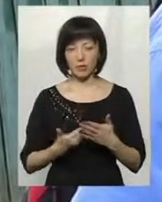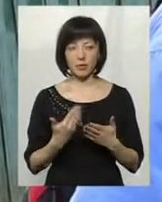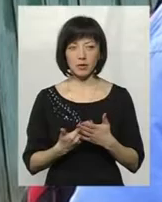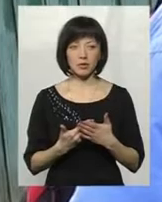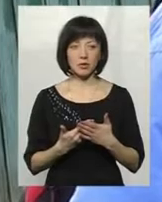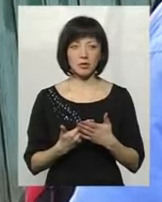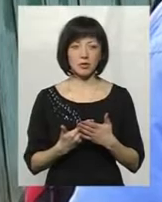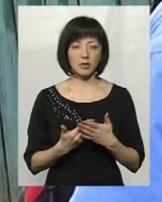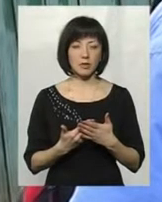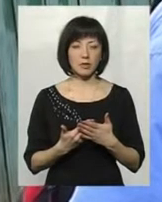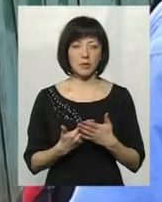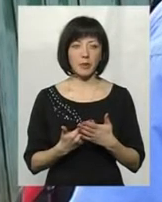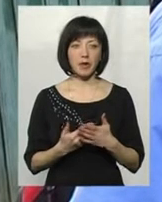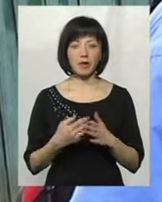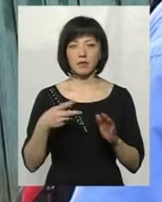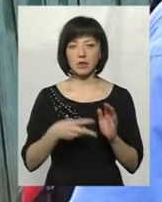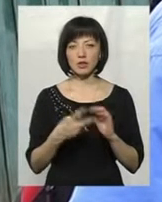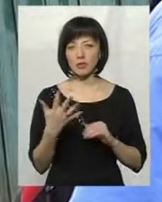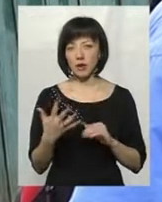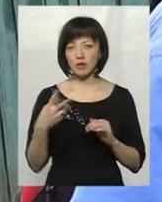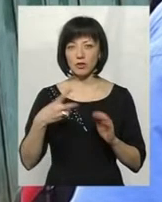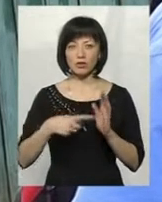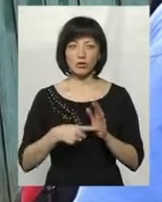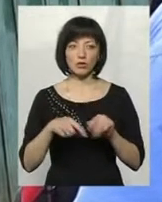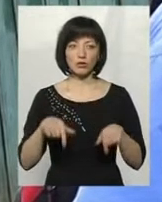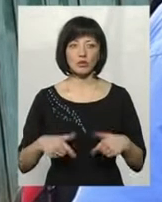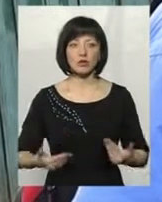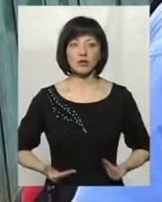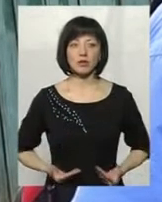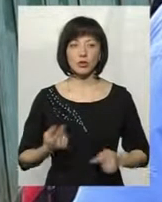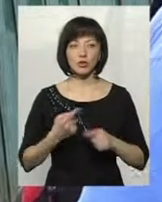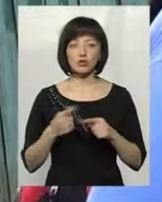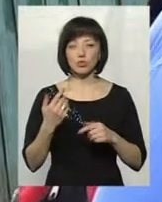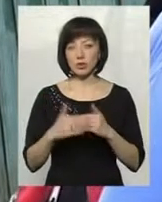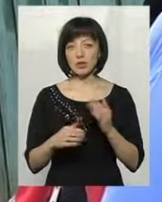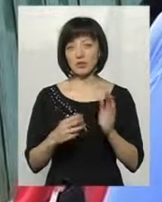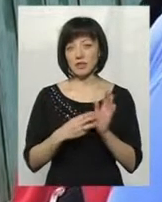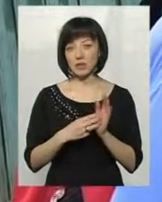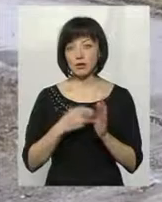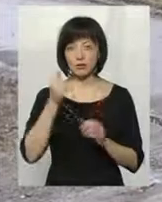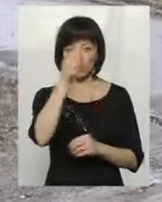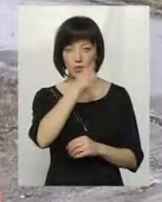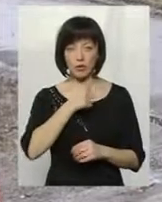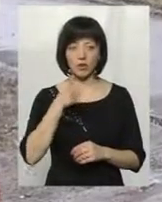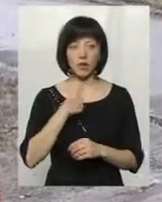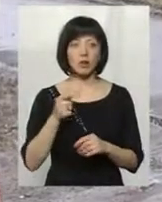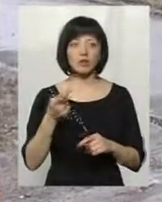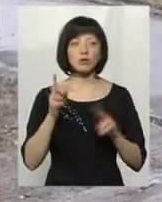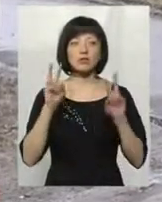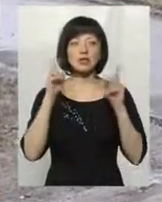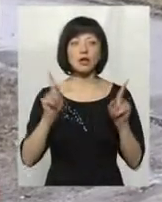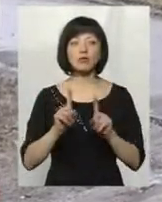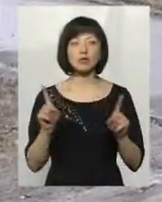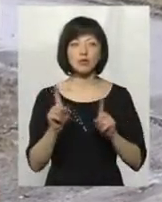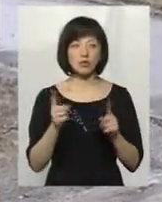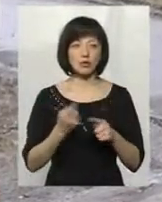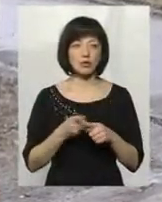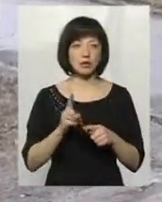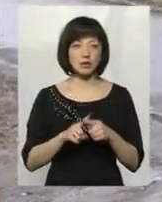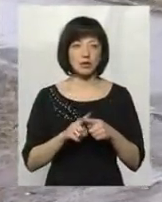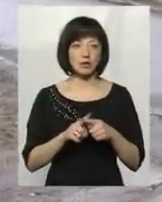тут скільки? З 5-6 року живемо? Це вже 9, десь років 8. І що ж вона буде? Не знаємо, що. Вона